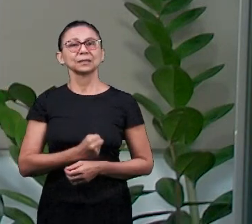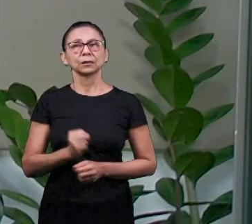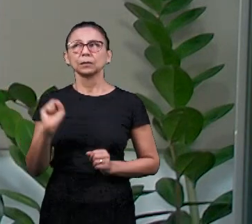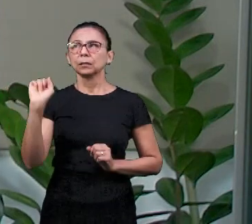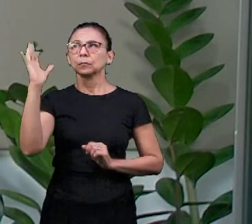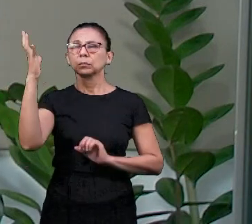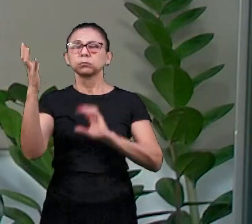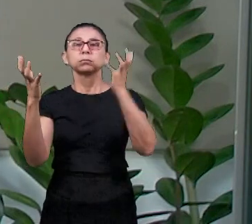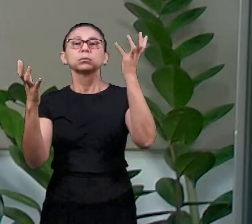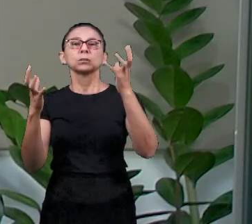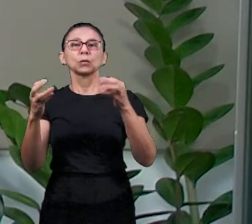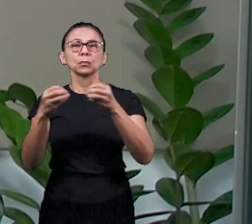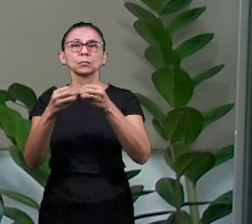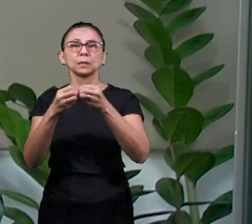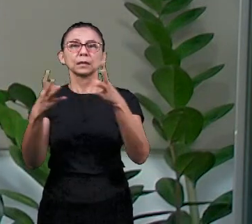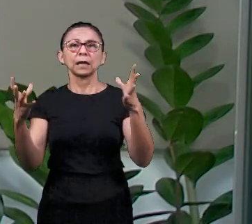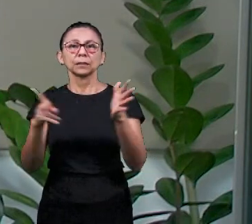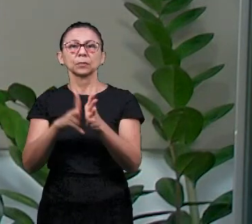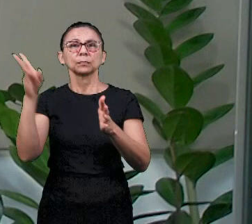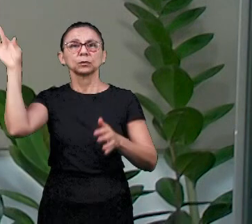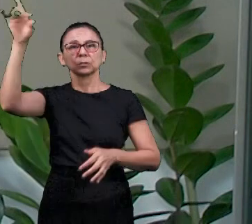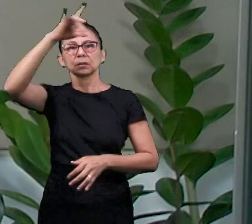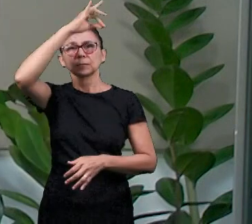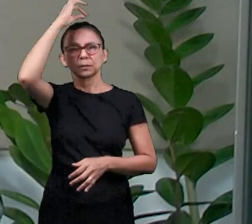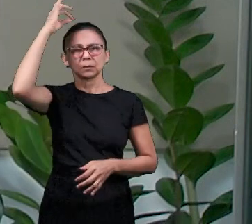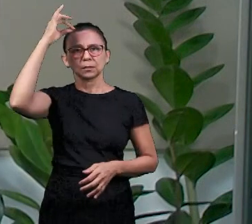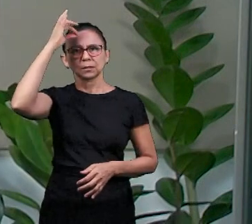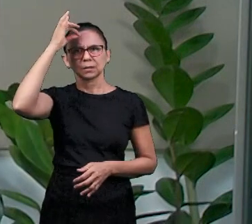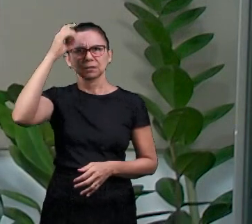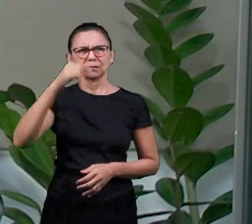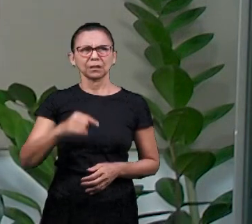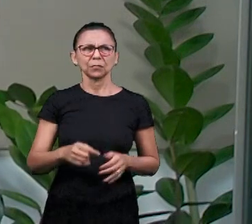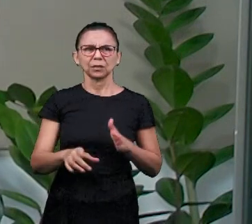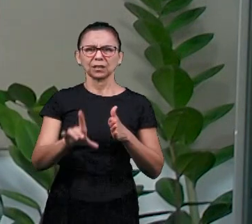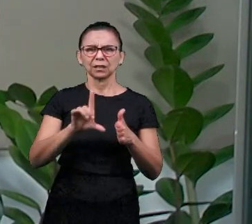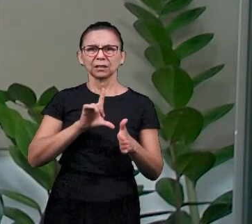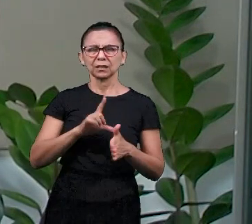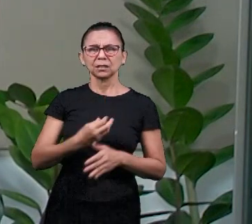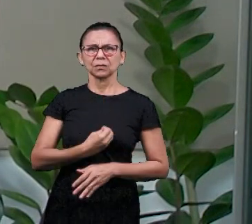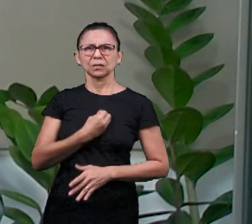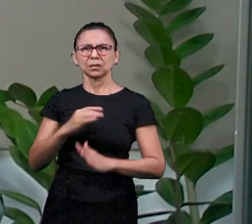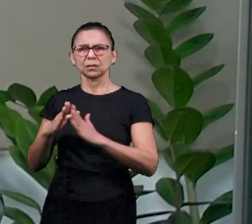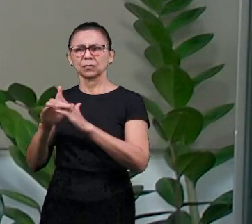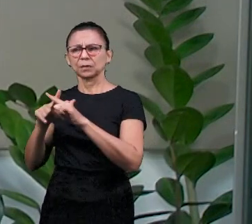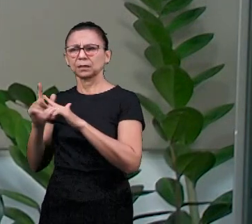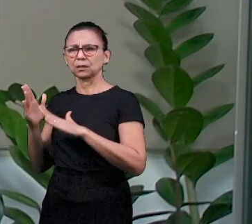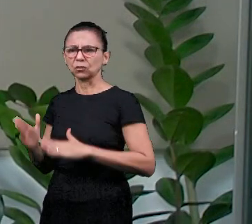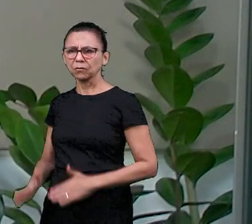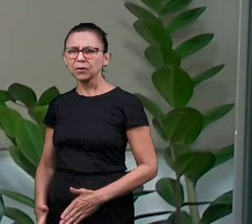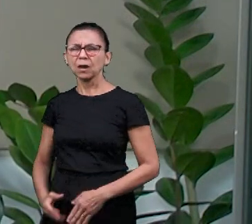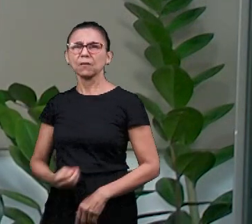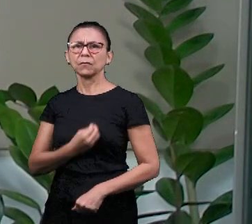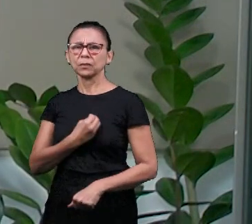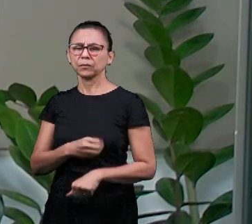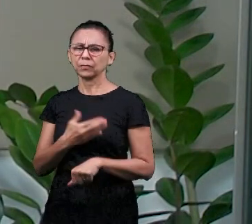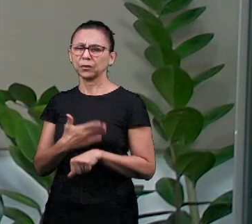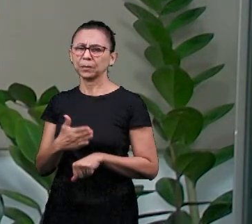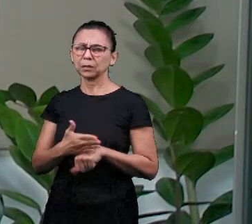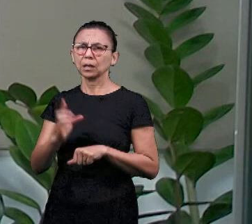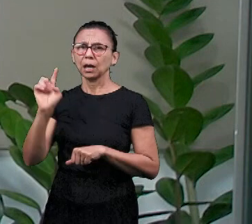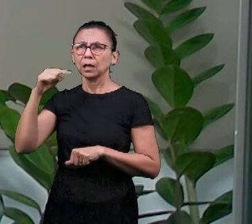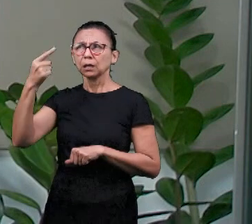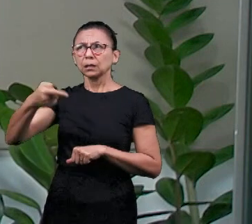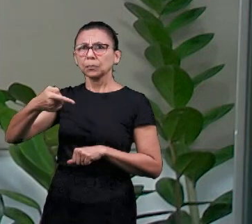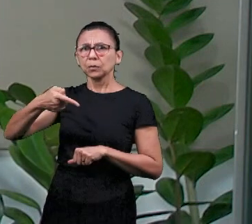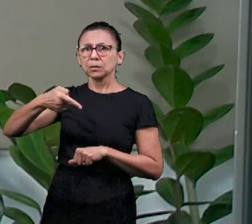merveilles du Saint-Esprit? Vous allez échapper une fois avoir renié tout cela,